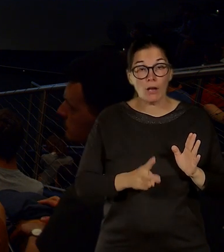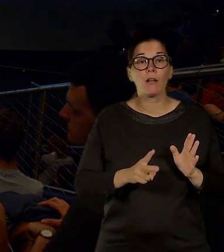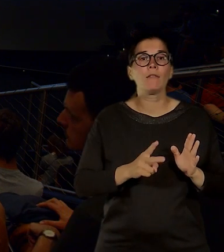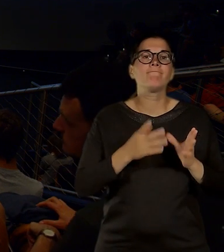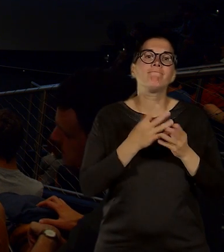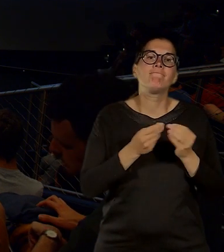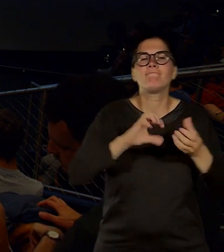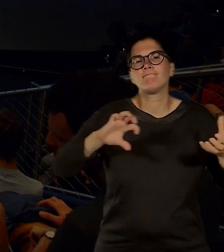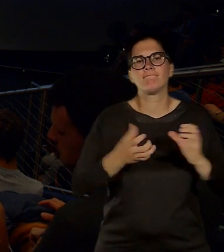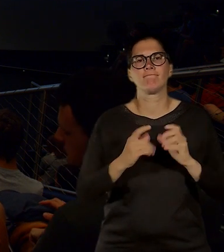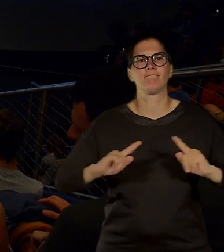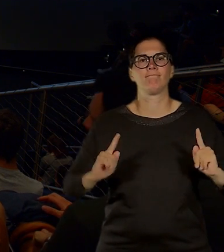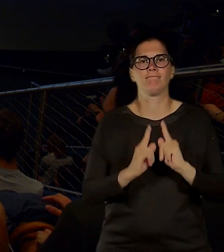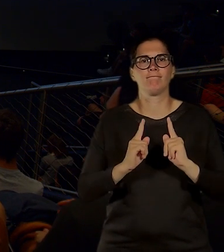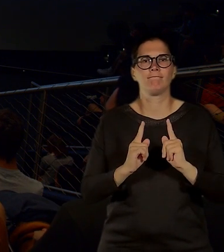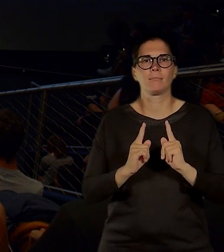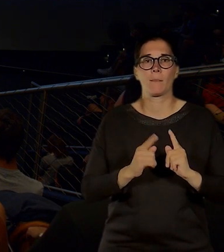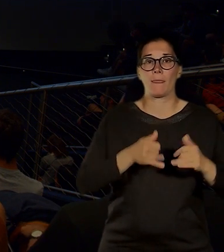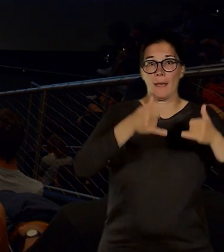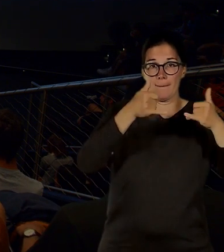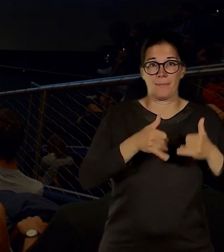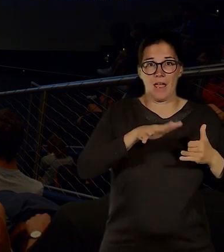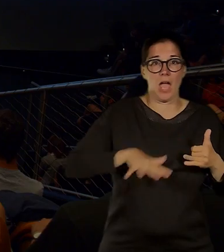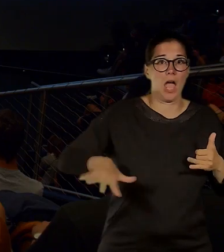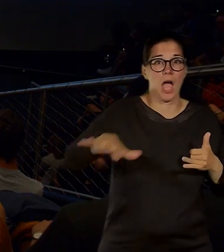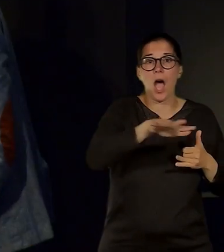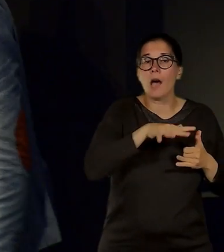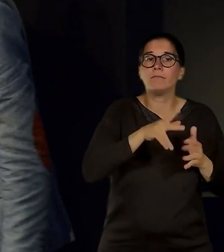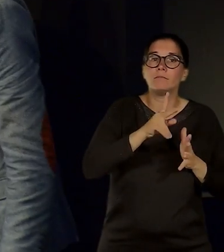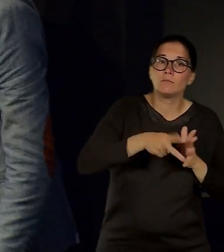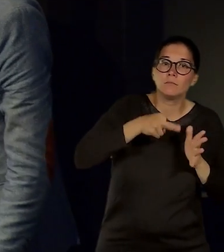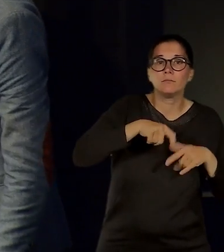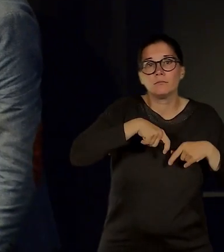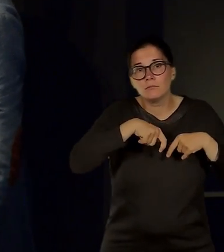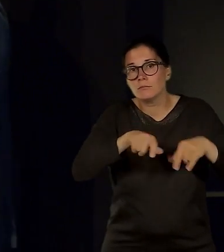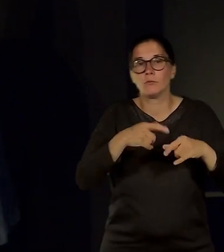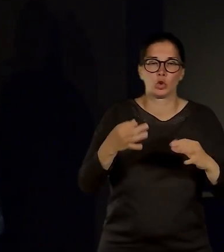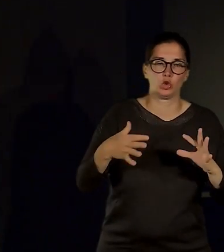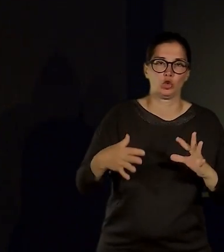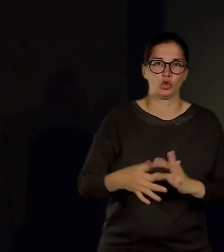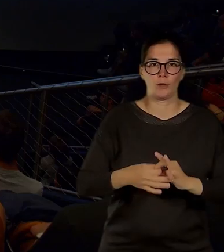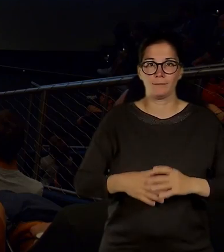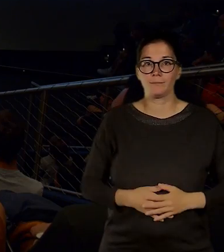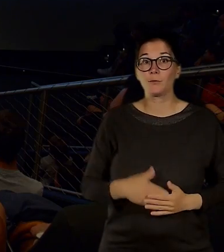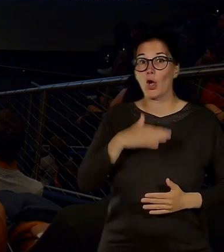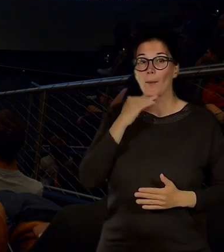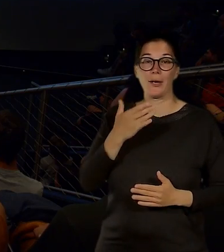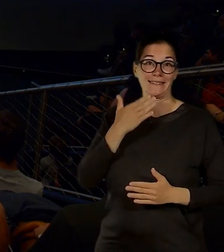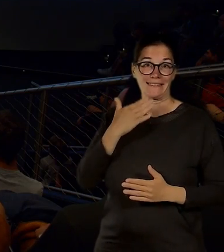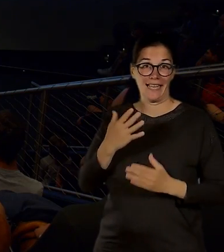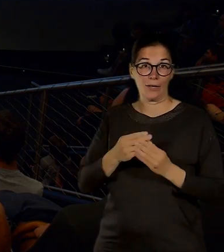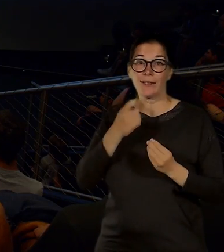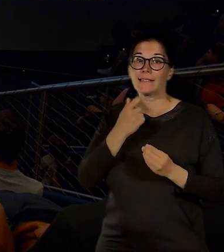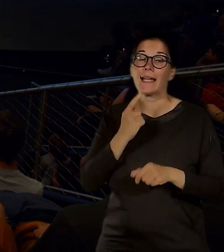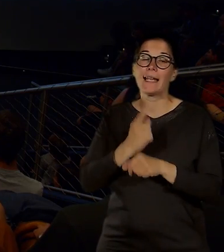se teď děje vlastně s železničním uzlem Praha a nějaké konotace do okolí. Děkuju. Moc děkuju. Chtěl jsem jenom